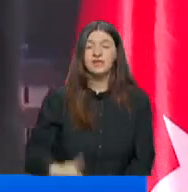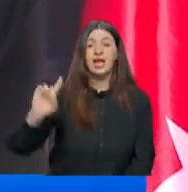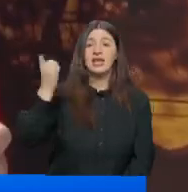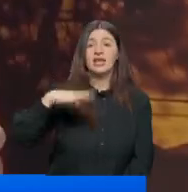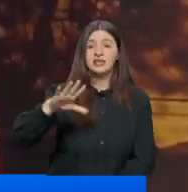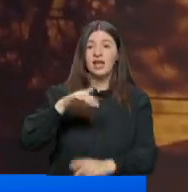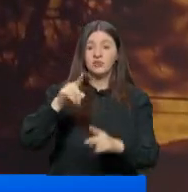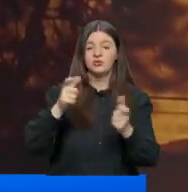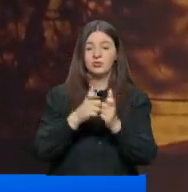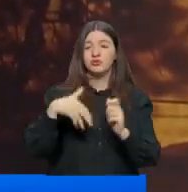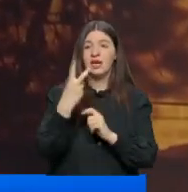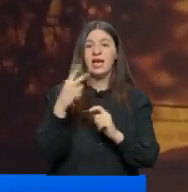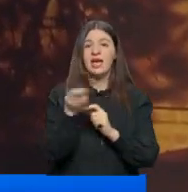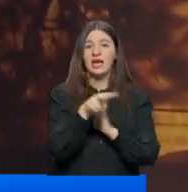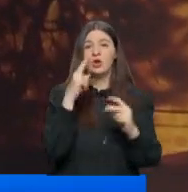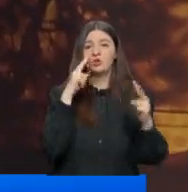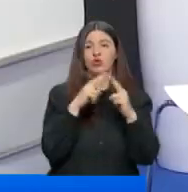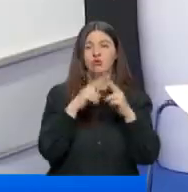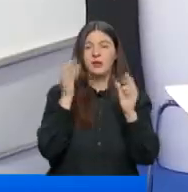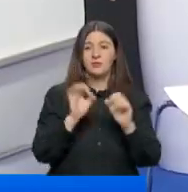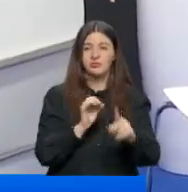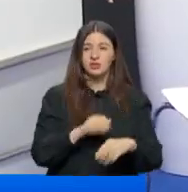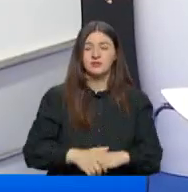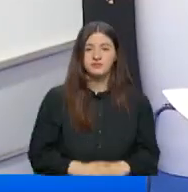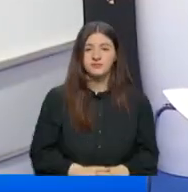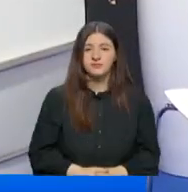Liderler oturum sonrası ikili görüşmelere geçti.